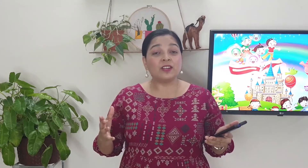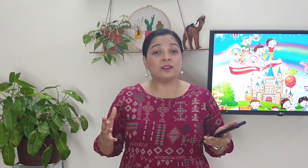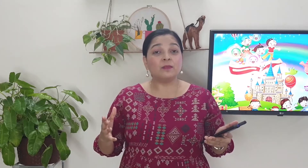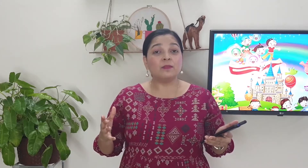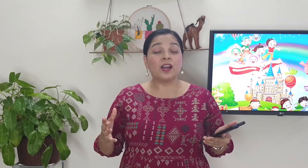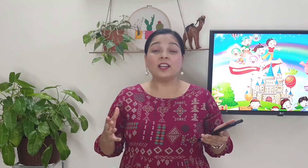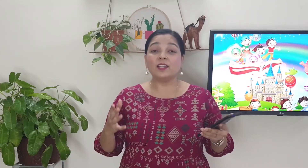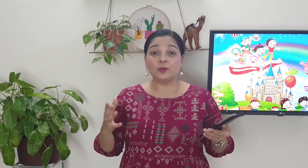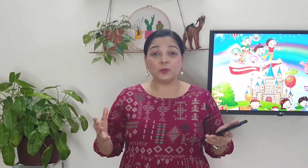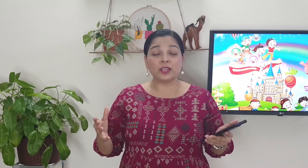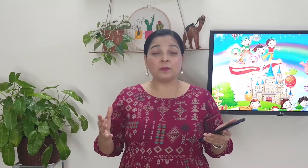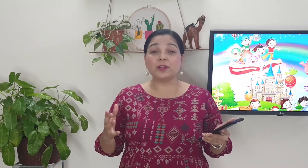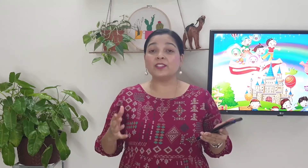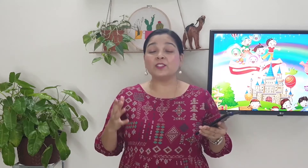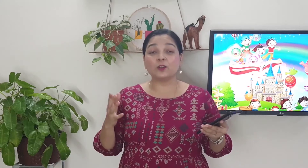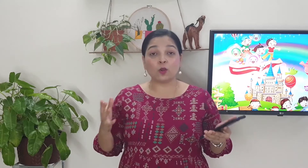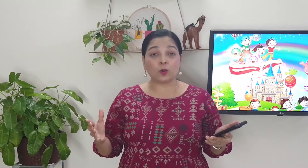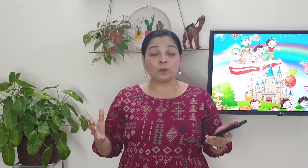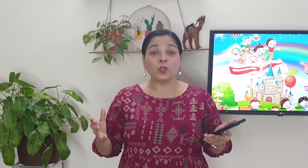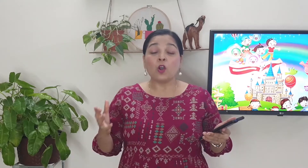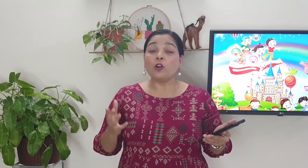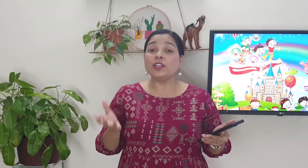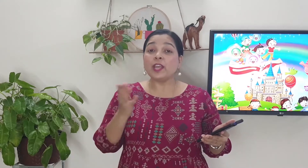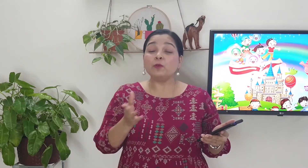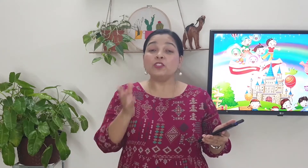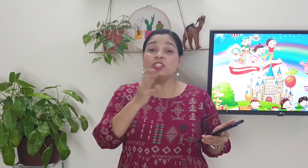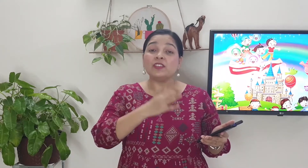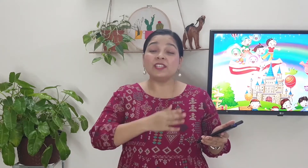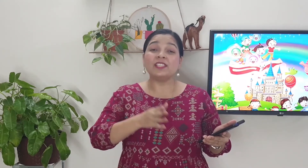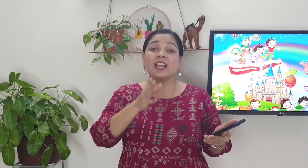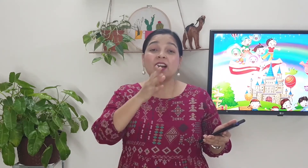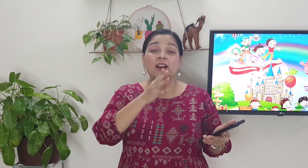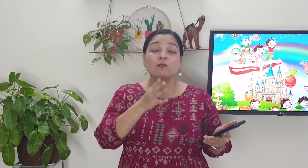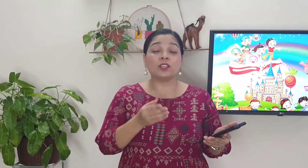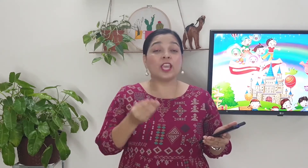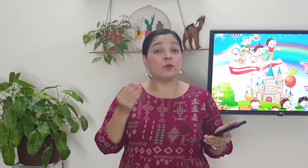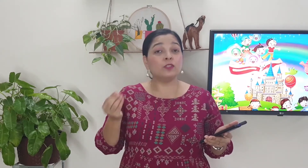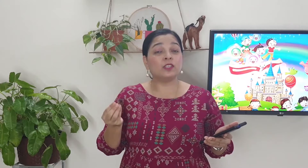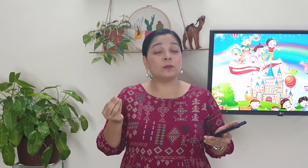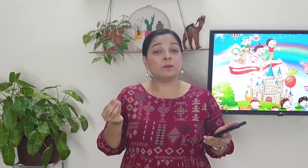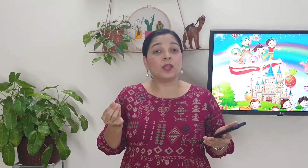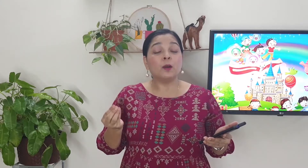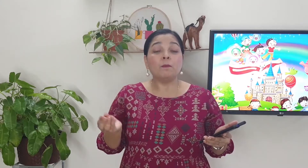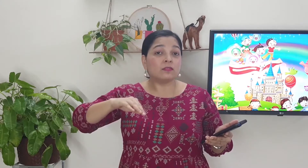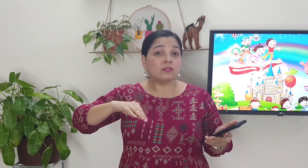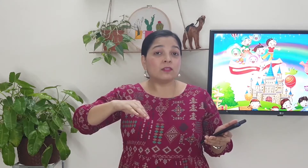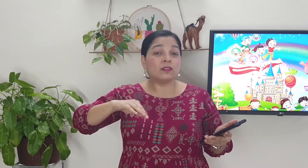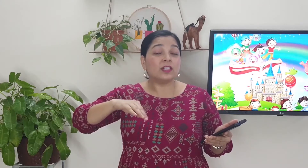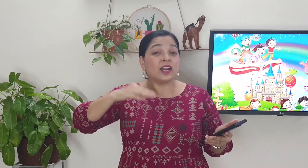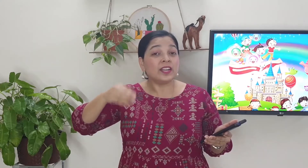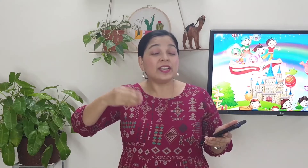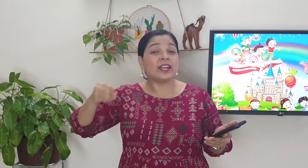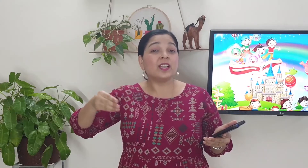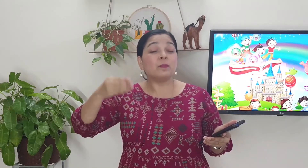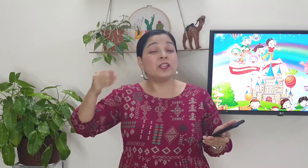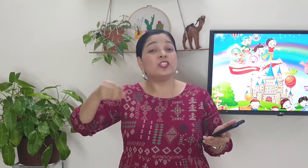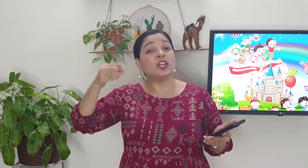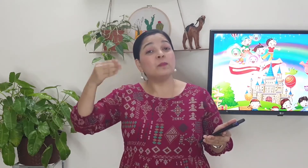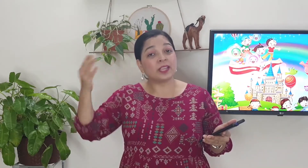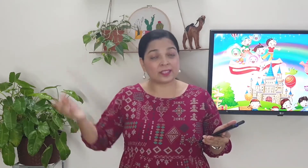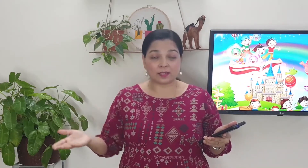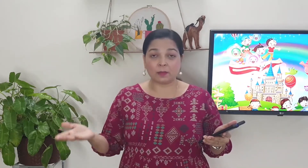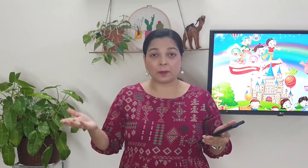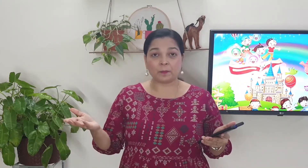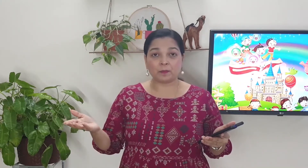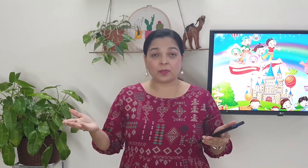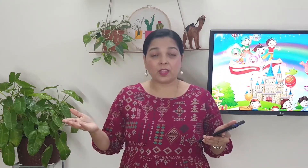परमेश्वराचा जीवन, हालेलुया, प्रेज द लॉर्ड. आणि हे जीवन आपल्या मानवी जीवनापासून वेगळं आहे. नवीन जन्म